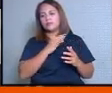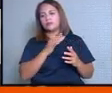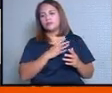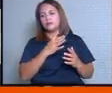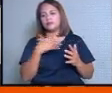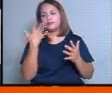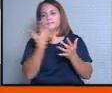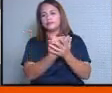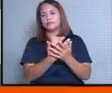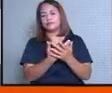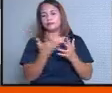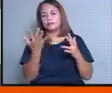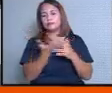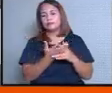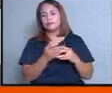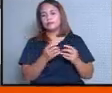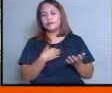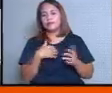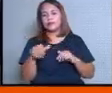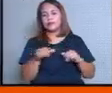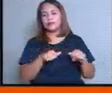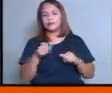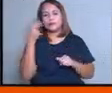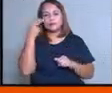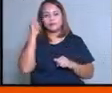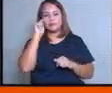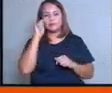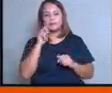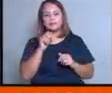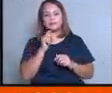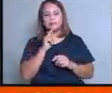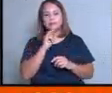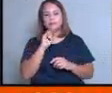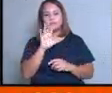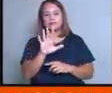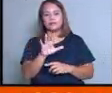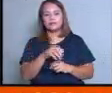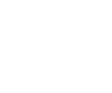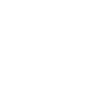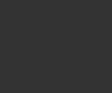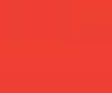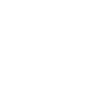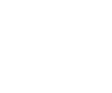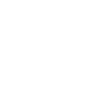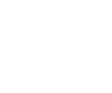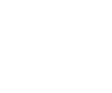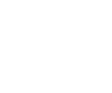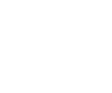sampahan ng kaso. Umaaksyon, Hannibal Talete, News 5.